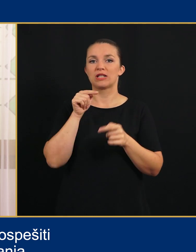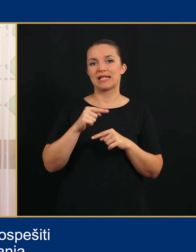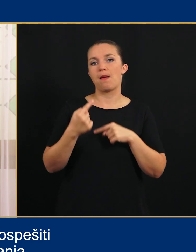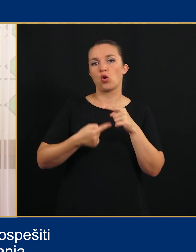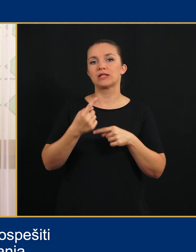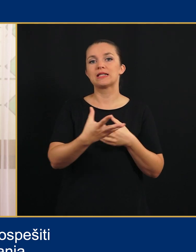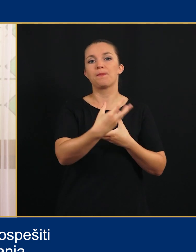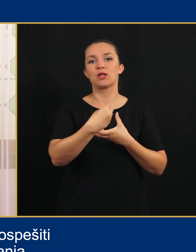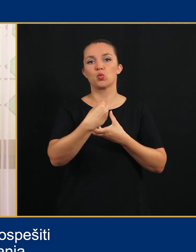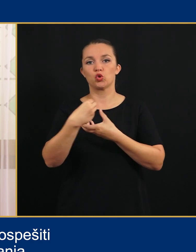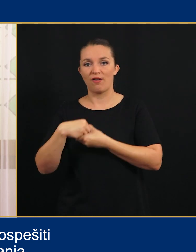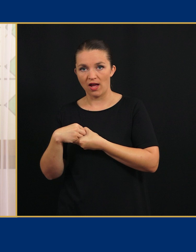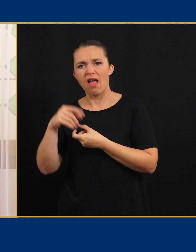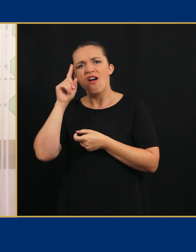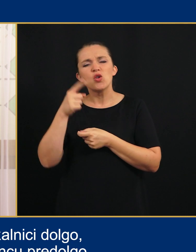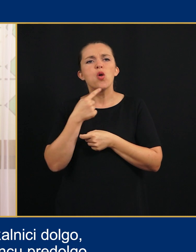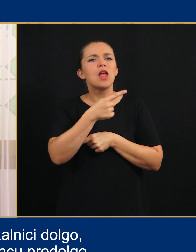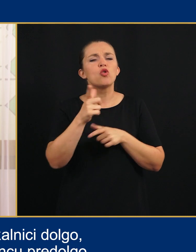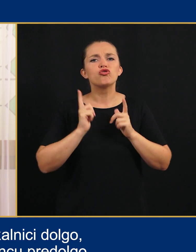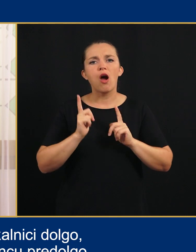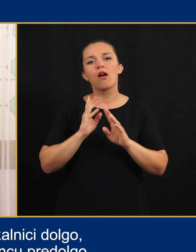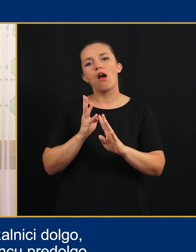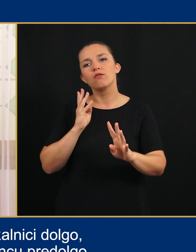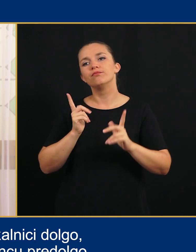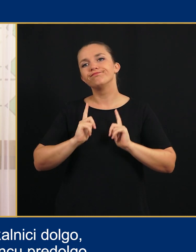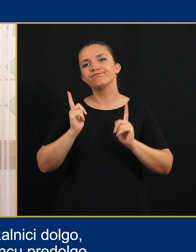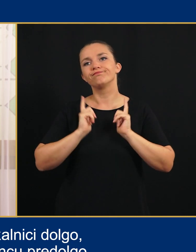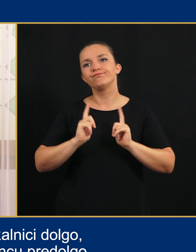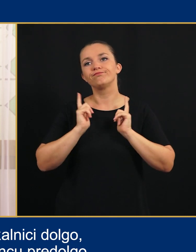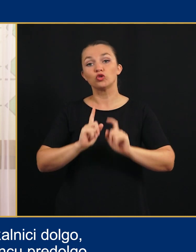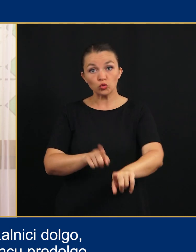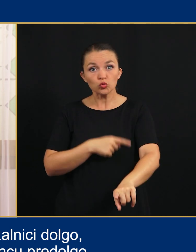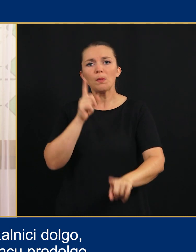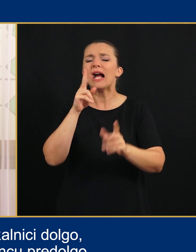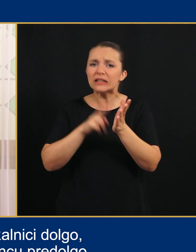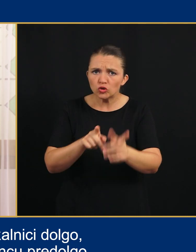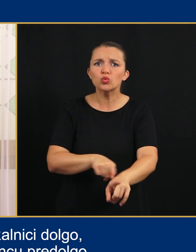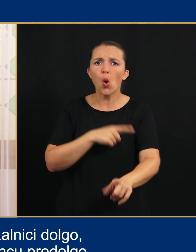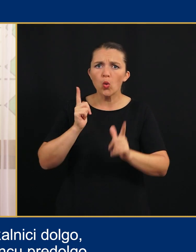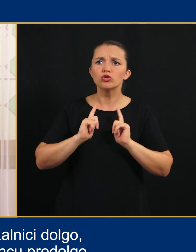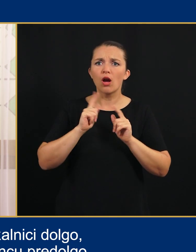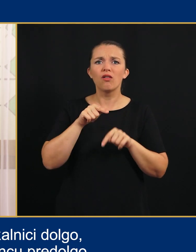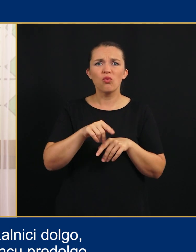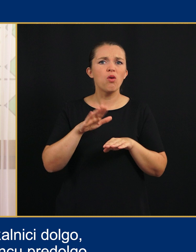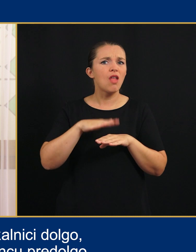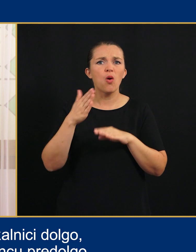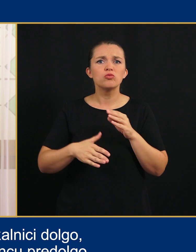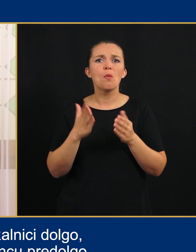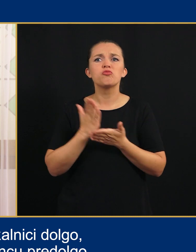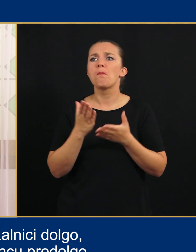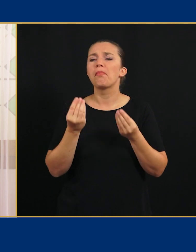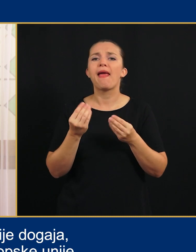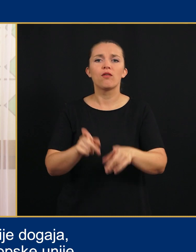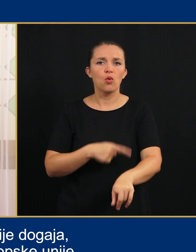pospešiti ta proces pridruževanja. Veste, ko nekdo čaka v čakalnici dolgo, ampak res dolgo, je to na koncu